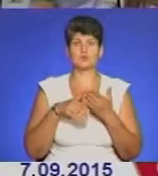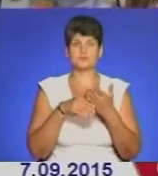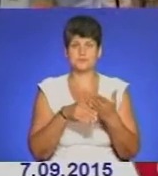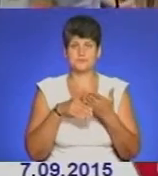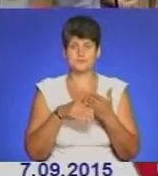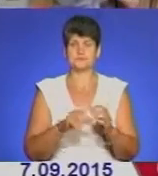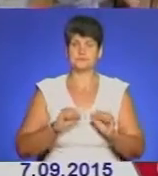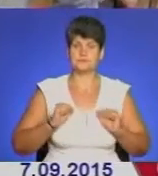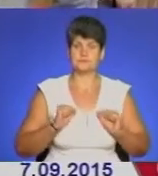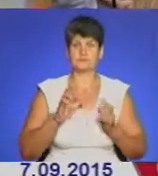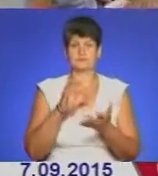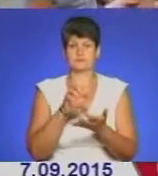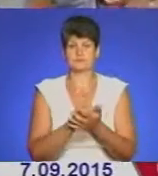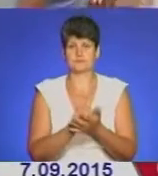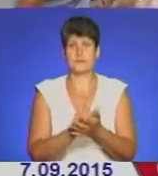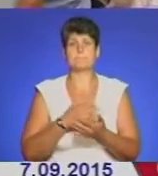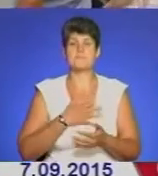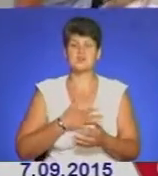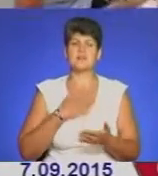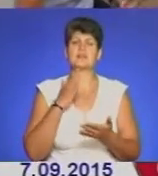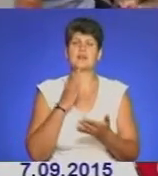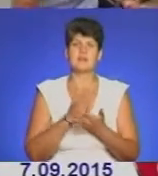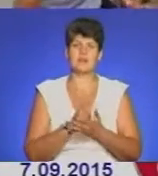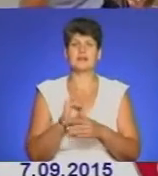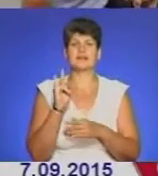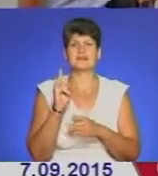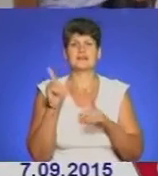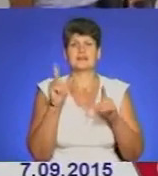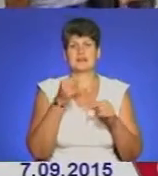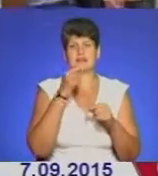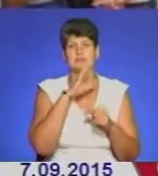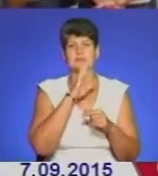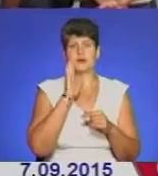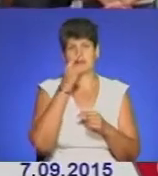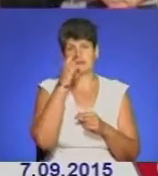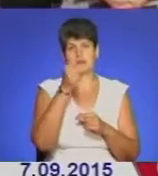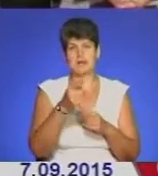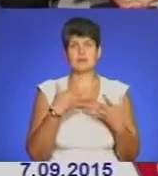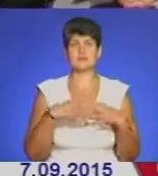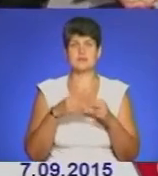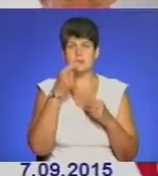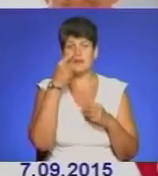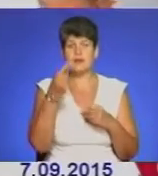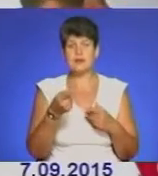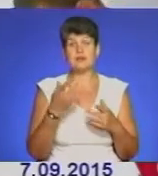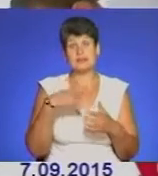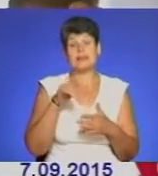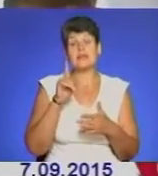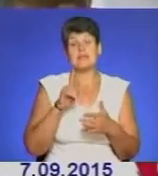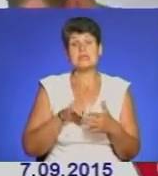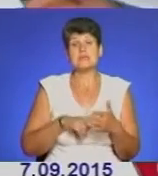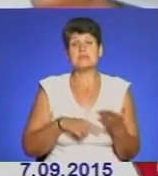хто займався. І, ну, звичайно, переживання є, бо дитина їде від мами далеко, від сім'ї далеко. Ну, але надіємося,